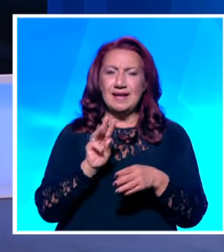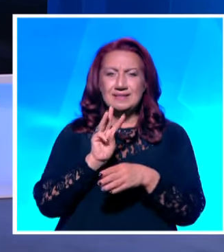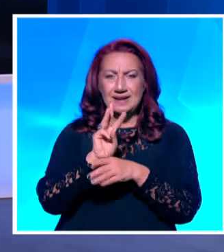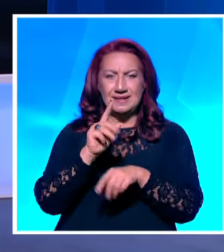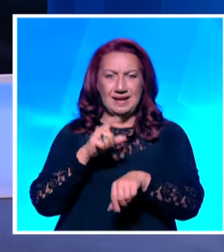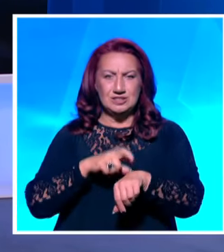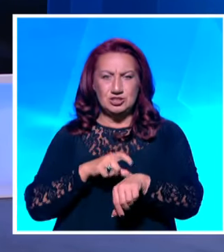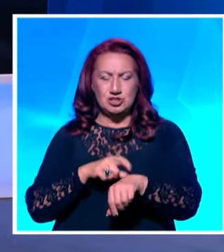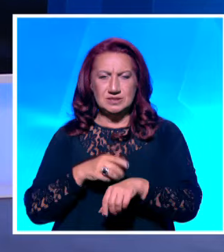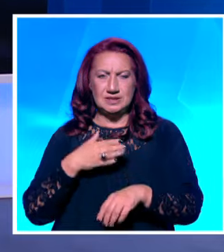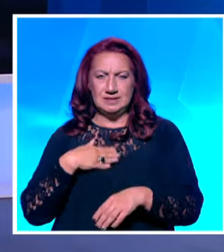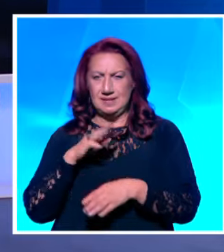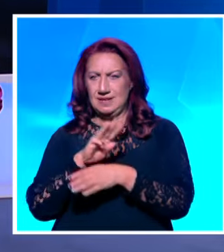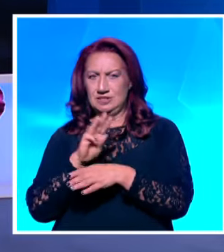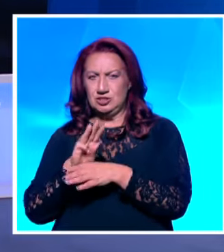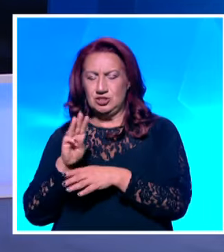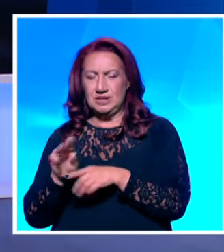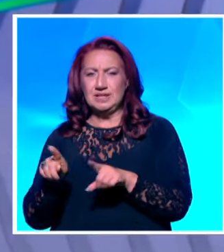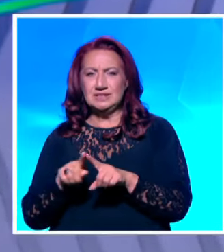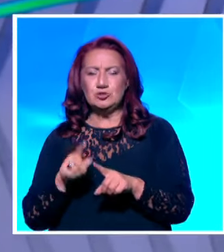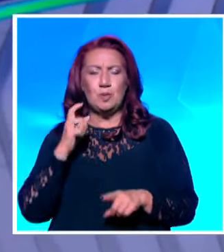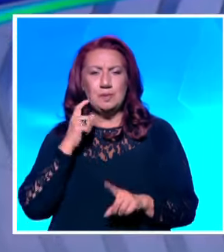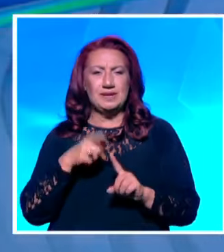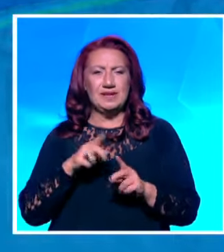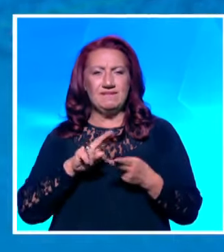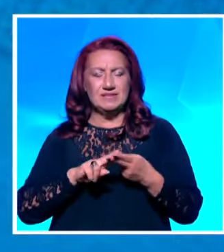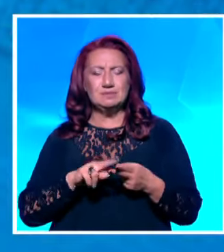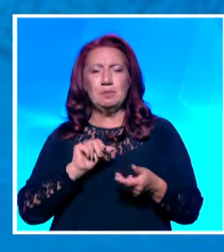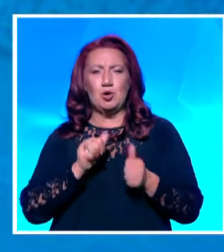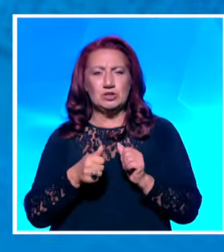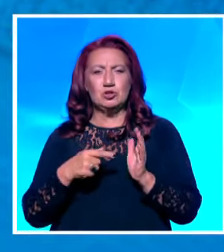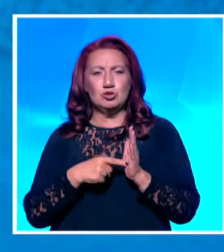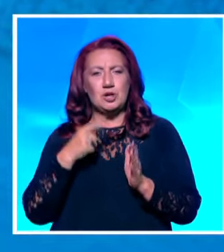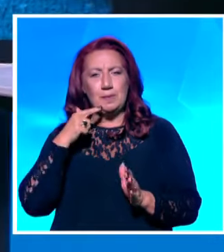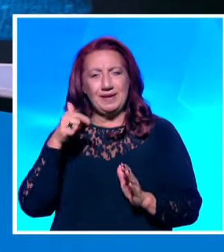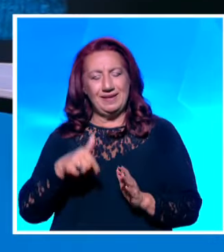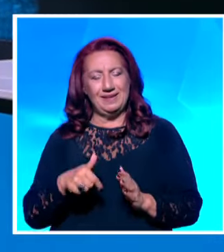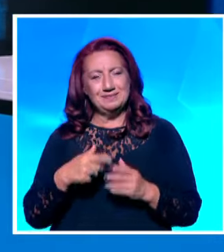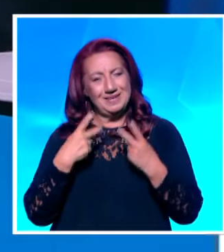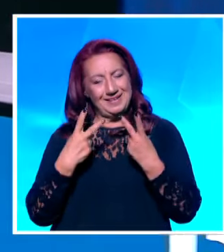btvsport.bg. Останете с новините на BTV. Приятна вечер!